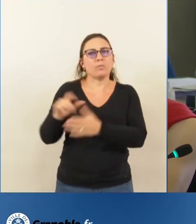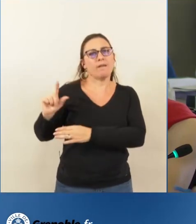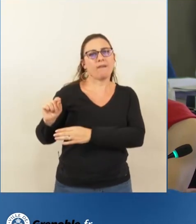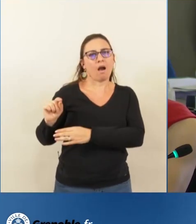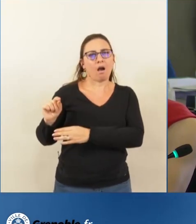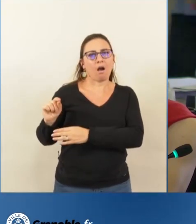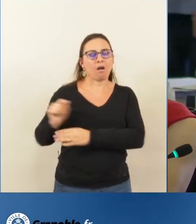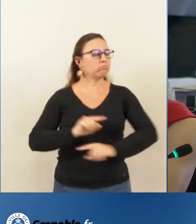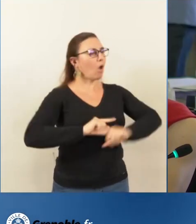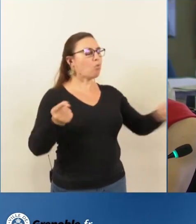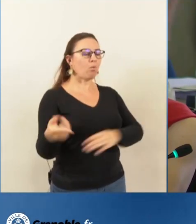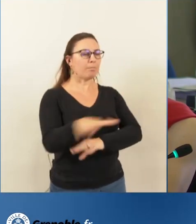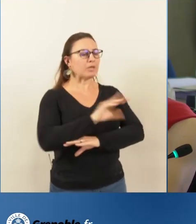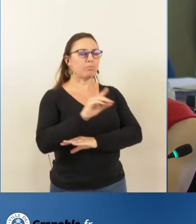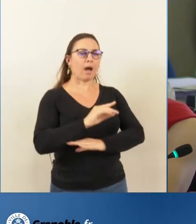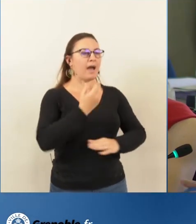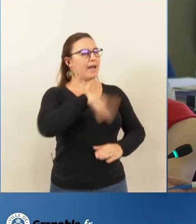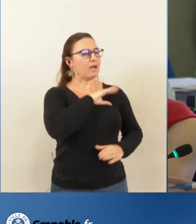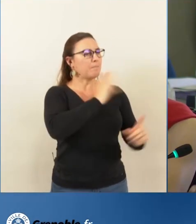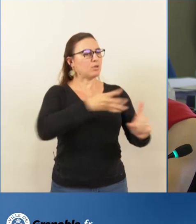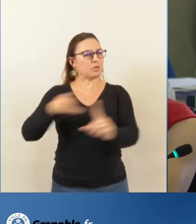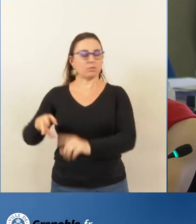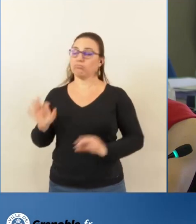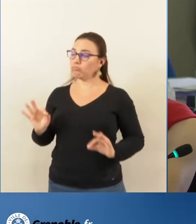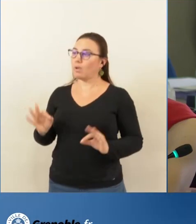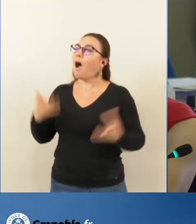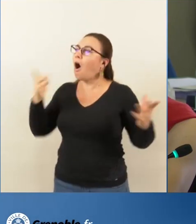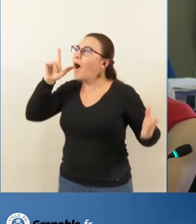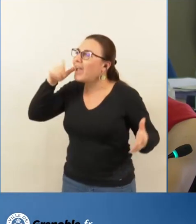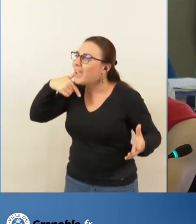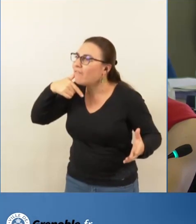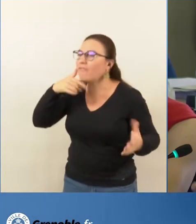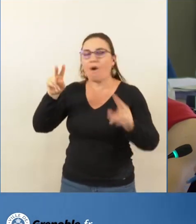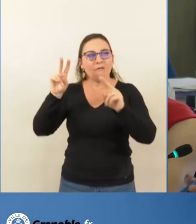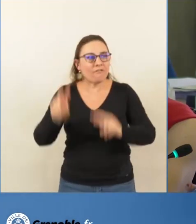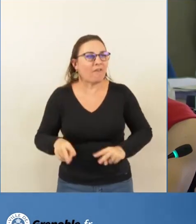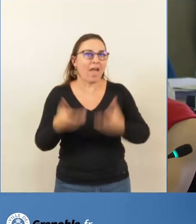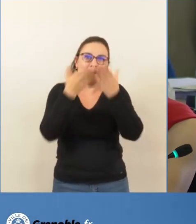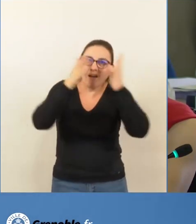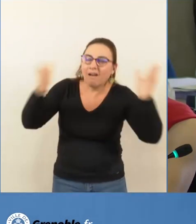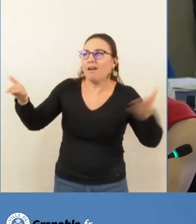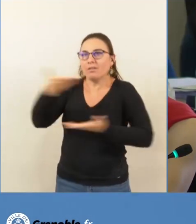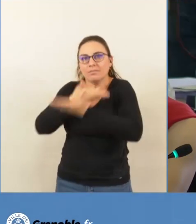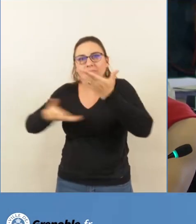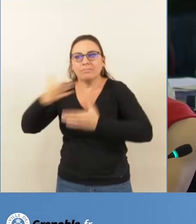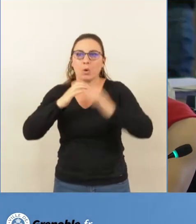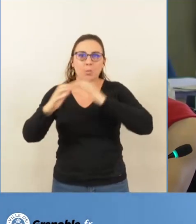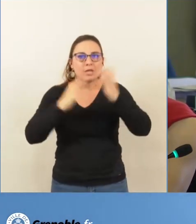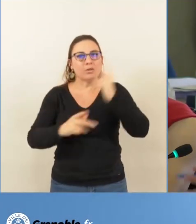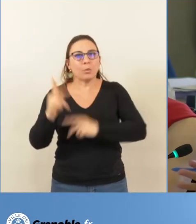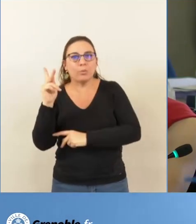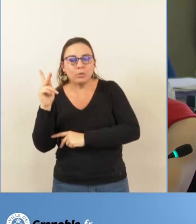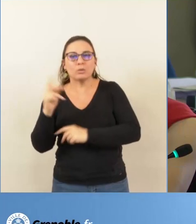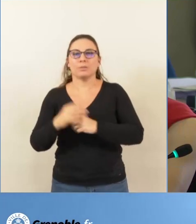question pour vous de présenter au Conseil Municipal les responsabilités des uns et des autres donc je vois que vous faites un effort vers un peu plus de communication avec le conseil